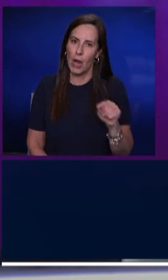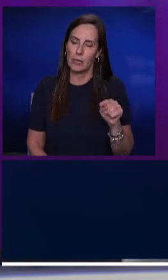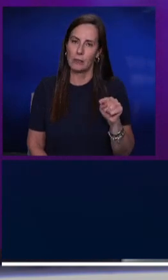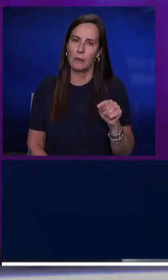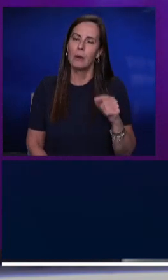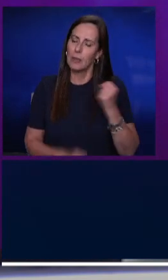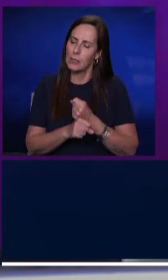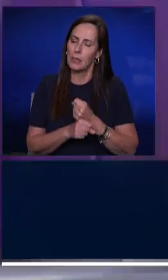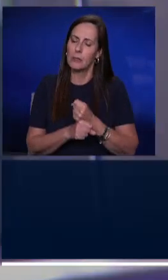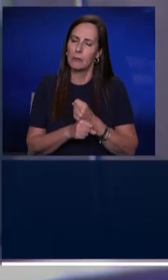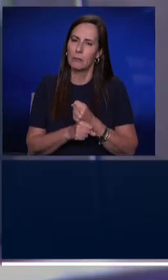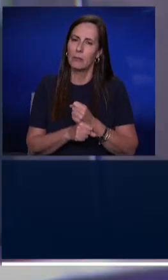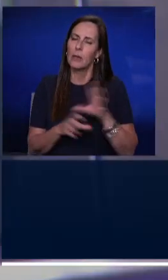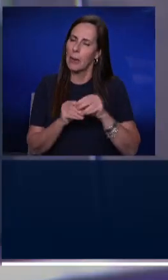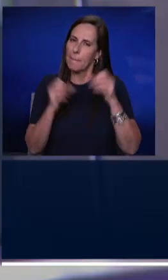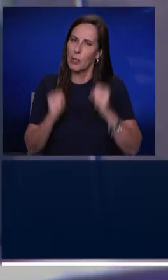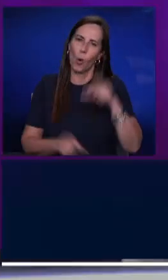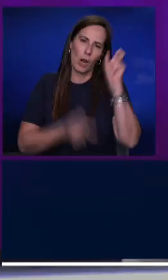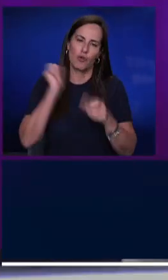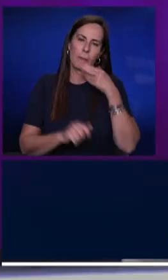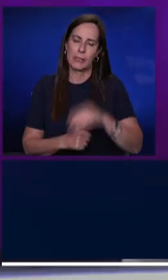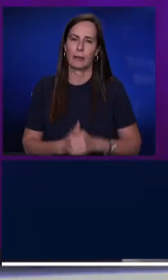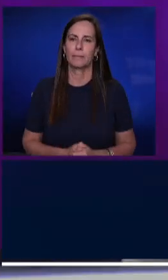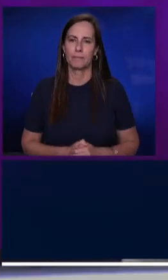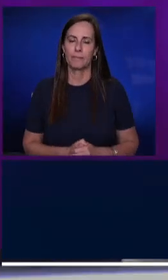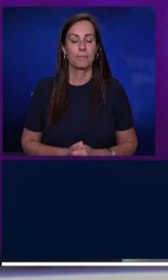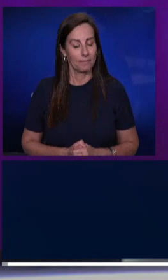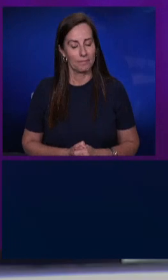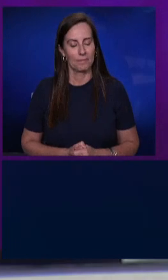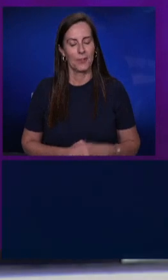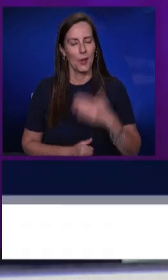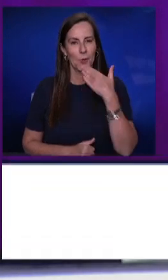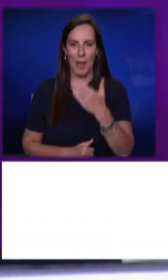ביטחון לאזרחי ישראל. פרופסור נחמנש, תודה רבה לך. תודה רבה, ערב טוב.